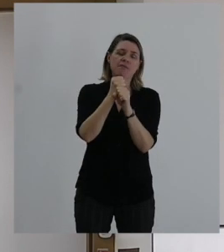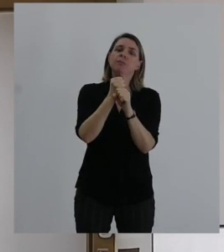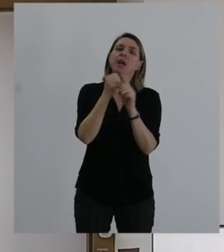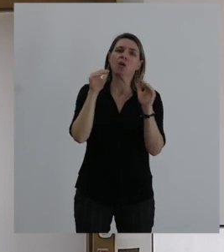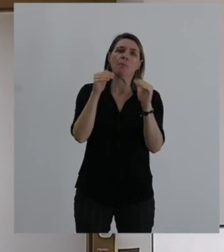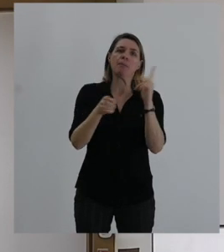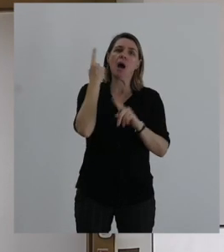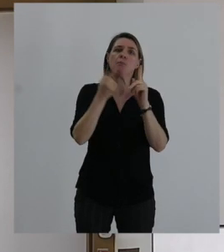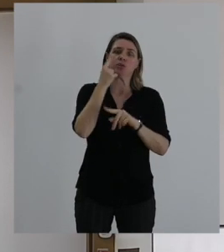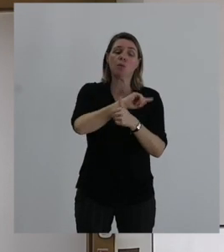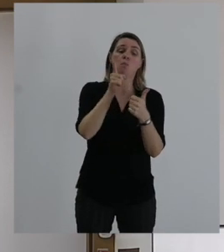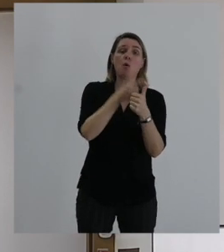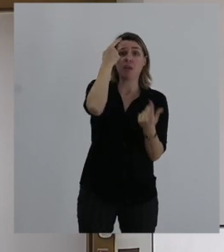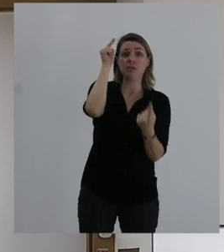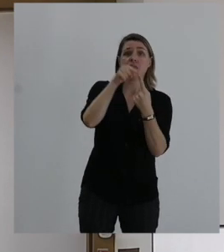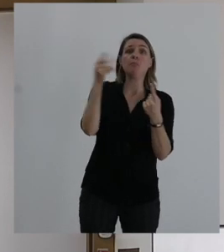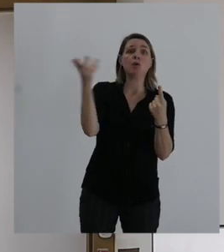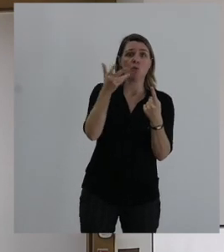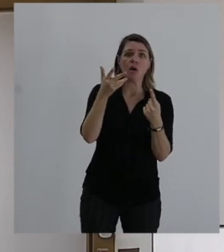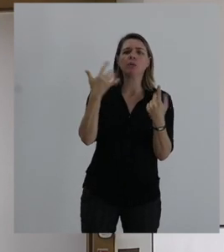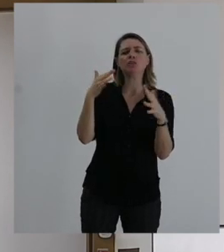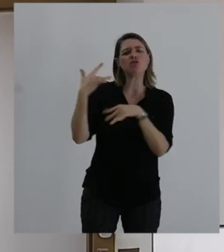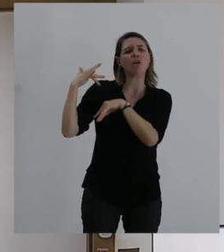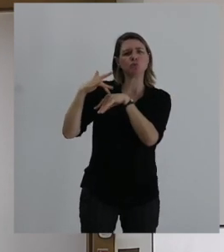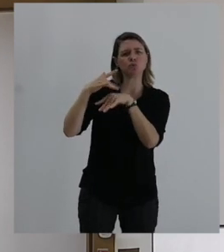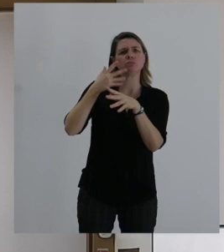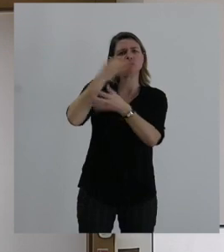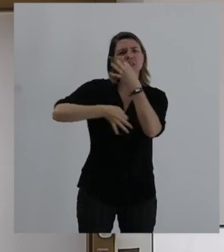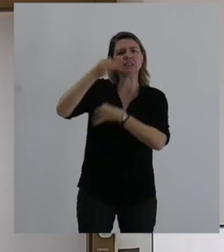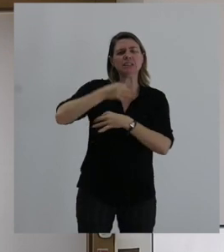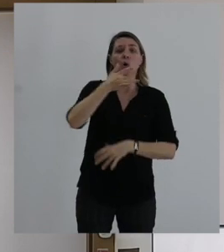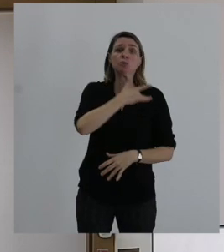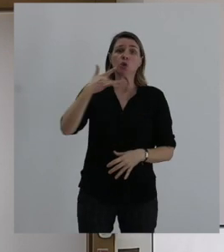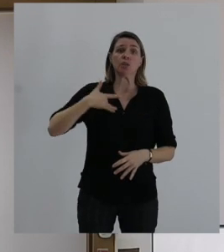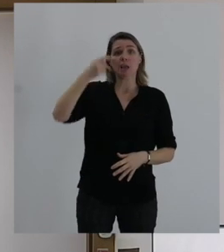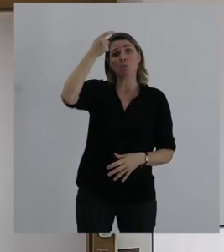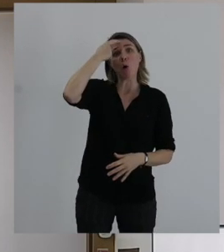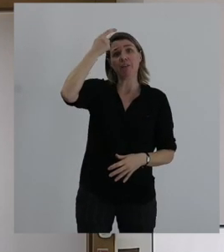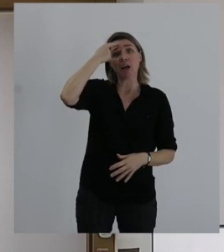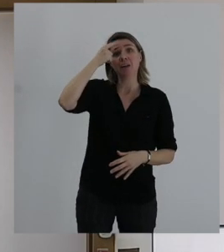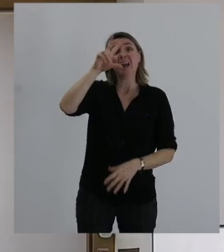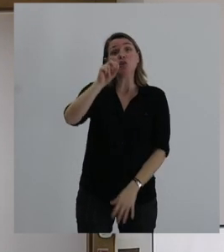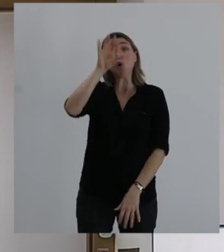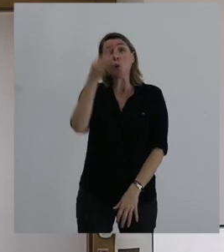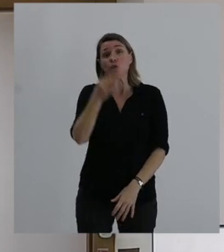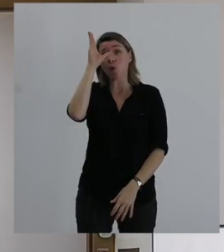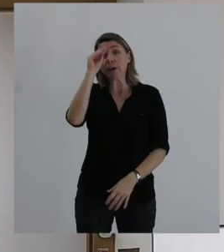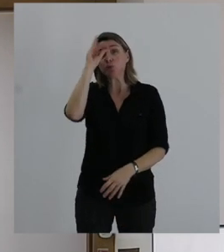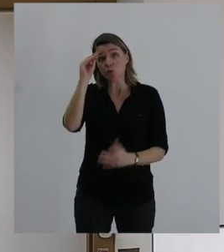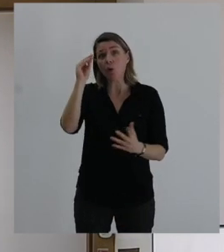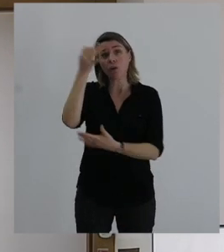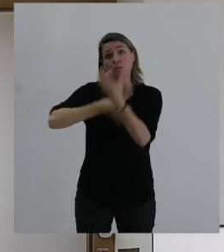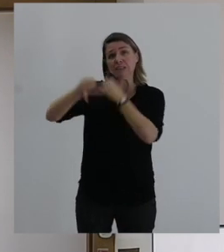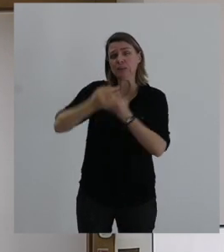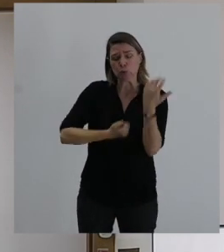même très important. Le premier sujet, il a brièvement été évoqué, c'est la question de la santé mentale. Aujourd'hui, on sait qu'il y a 30% des étudiants qui nous